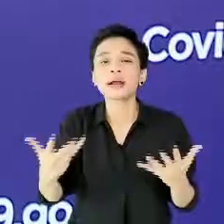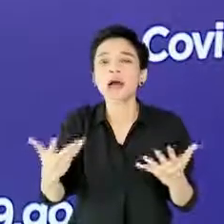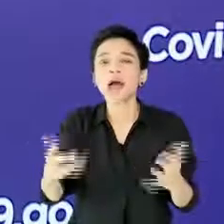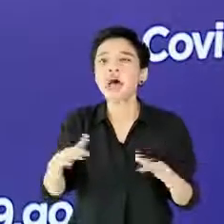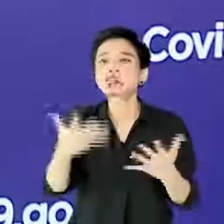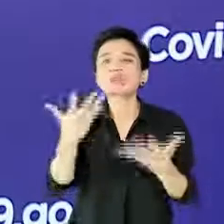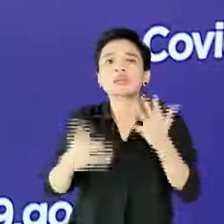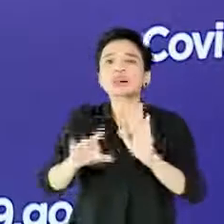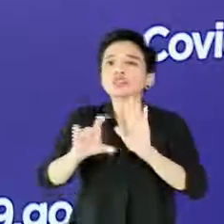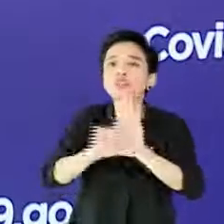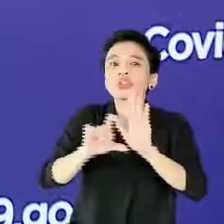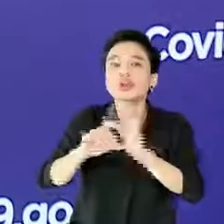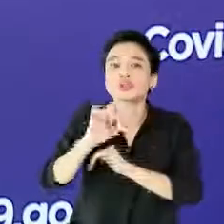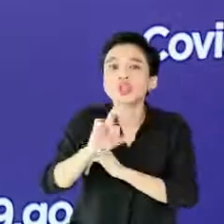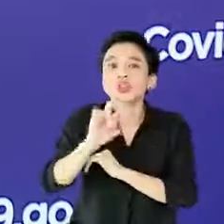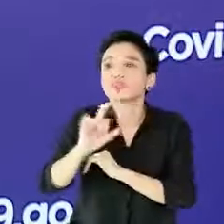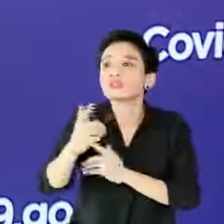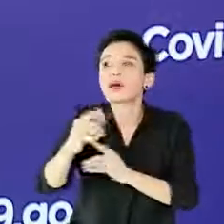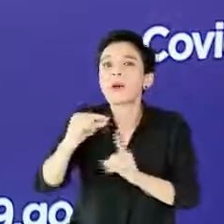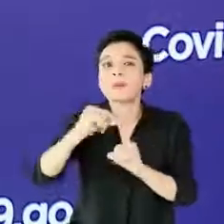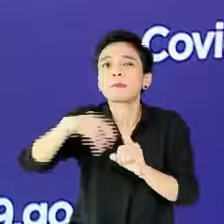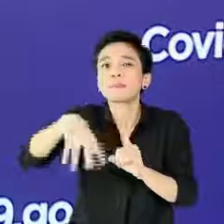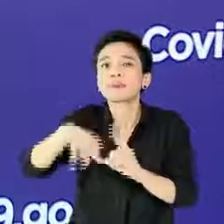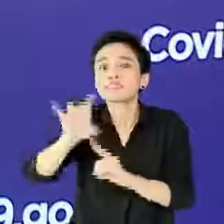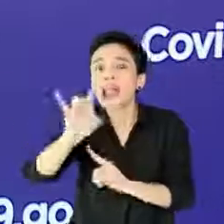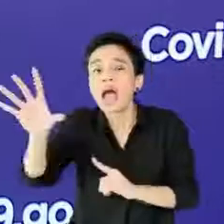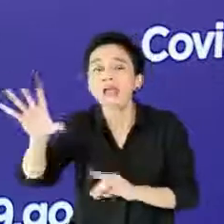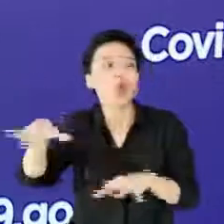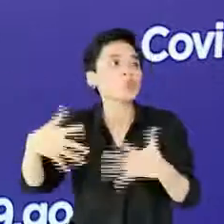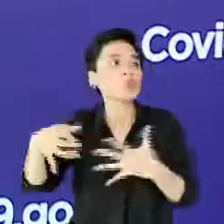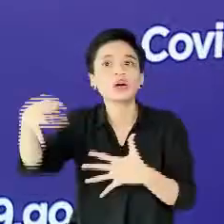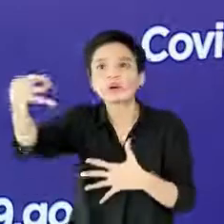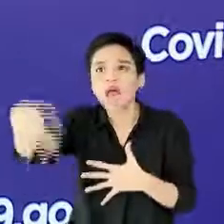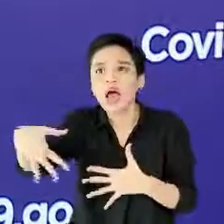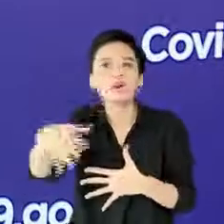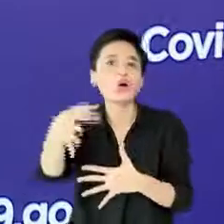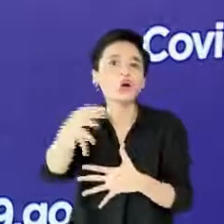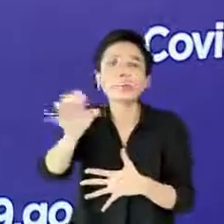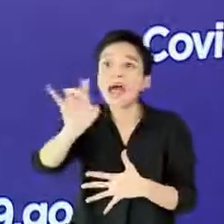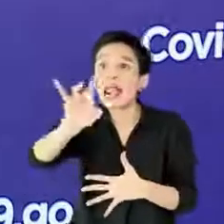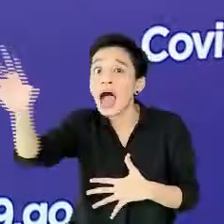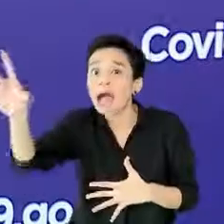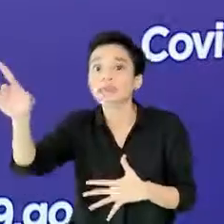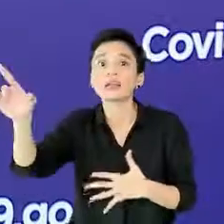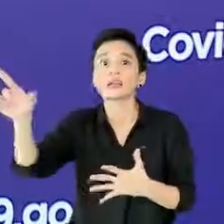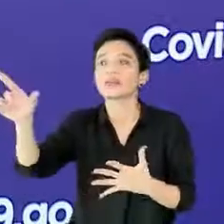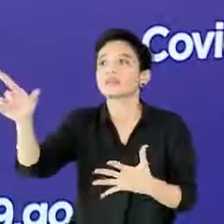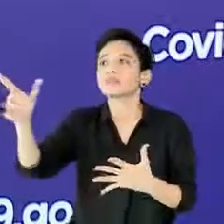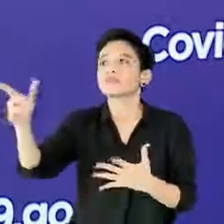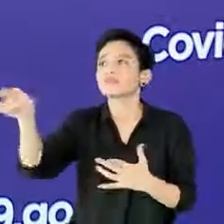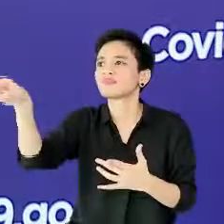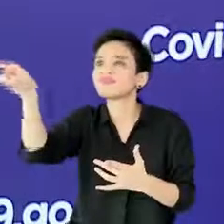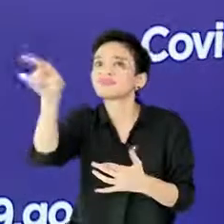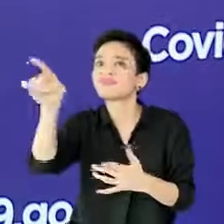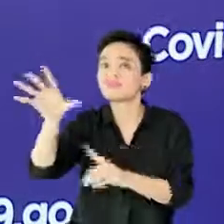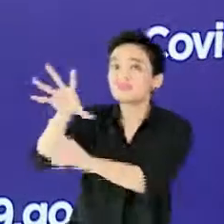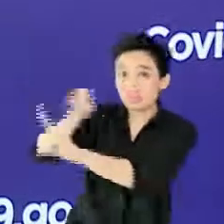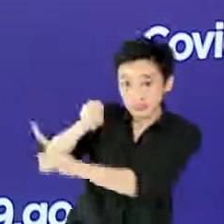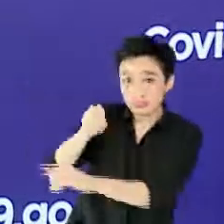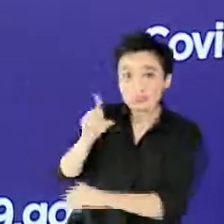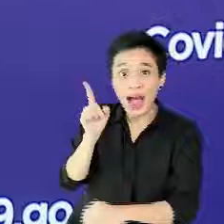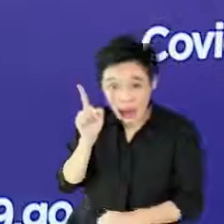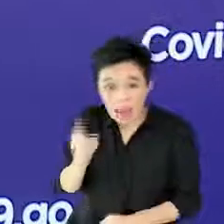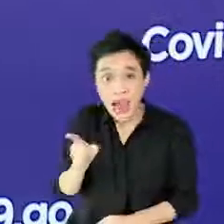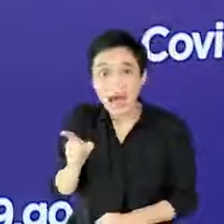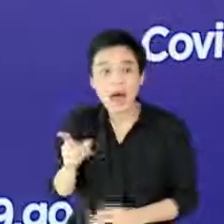potret di wilayah tertentu provinsi apakah Kabupaten atau mungkin desa yang kira-kira ya terlepas dari kondisi kita berbeda-beda semua yang kira-kira